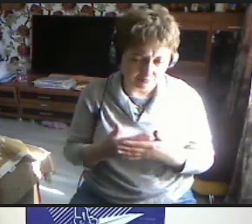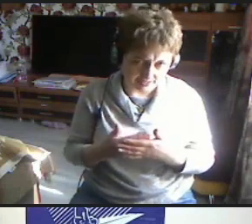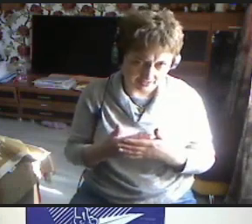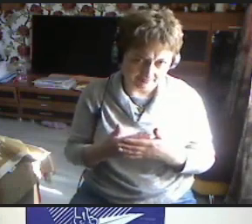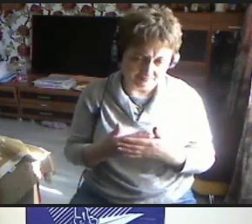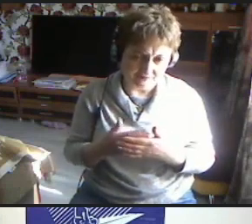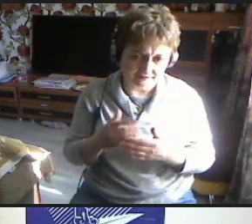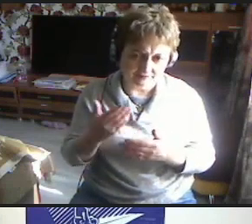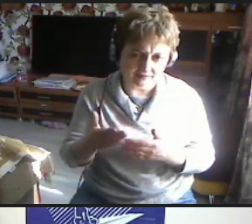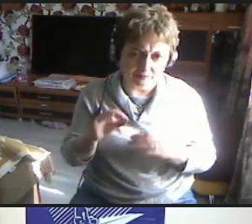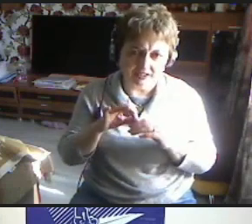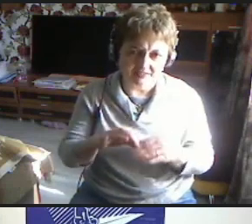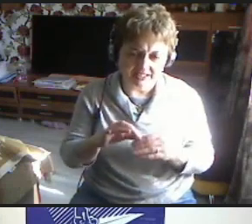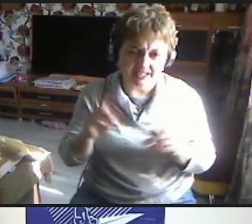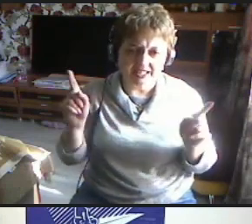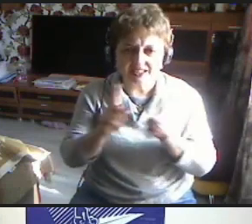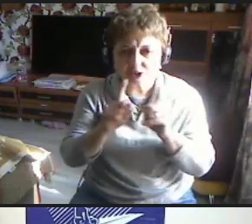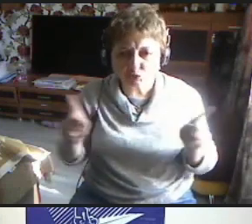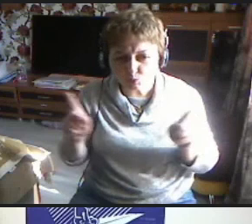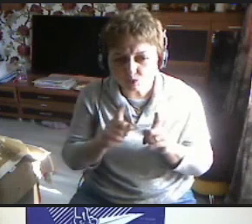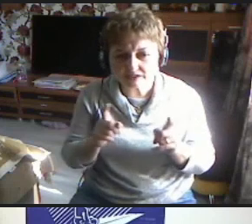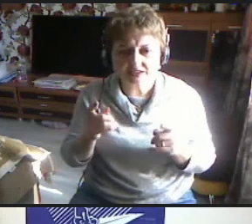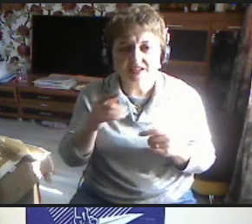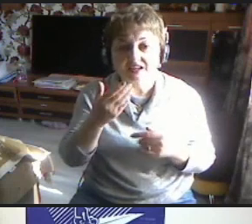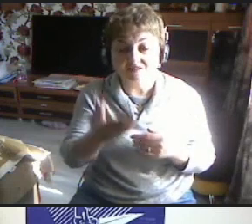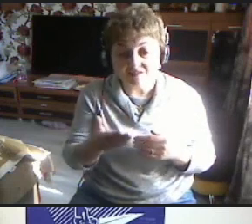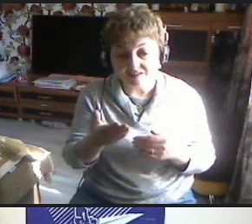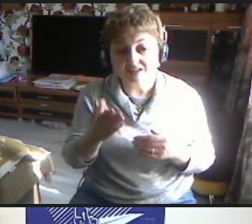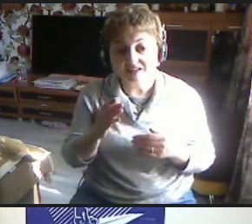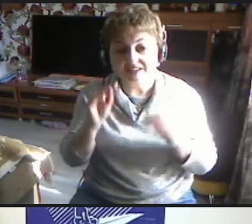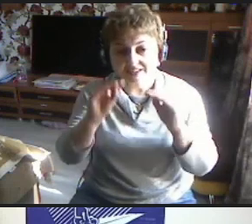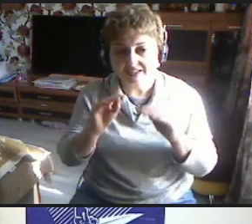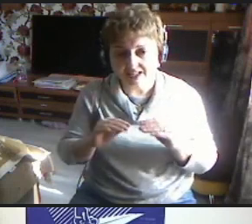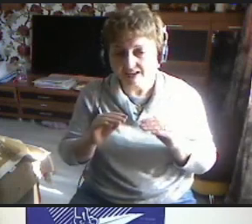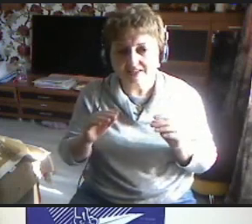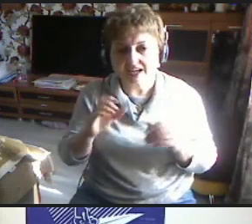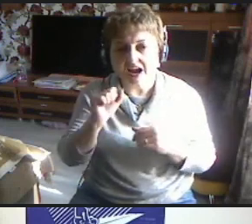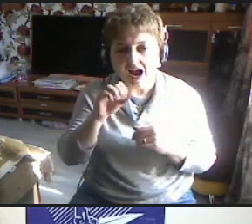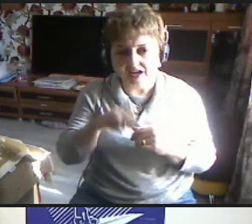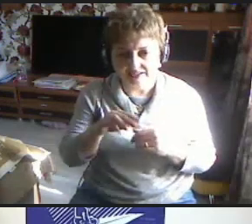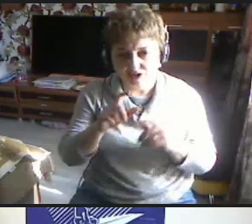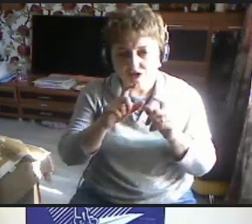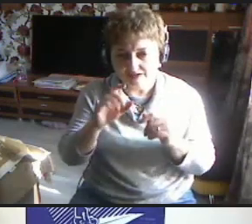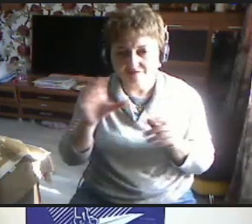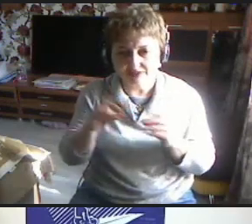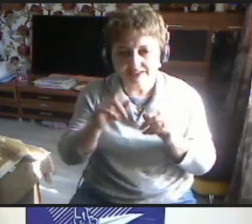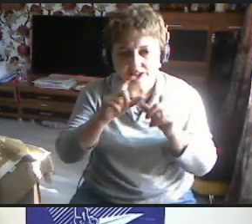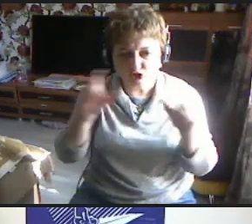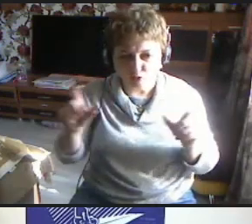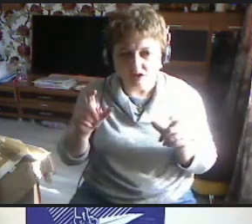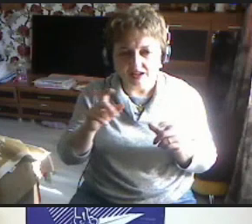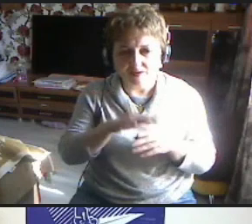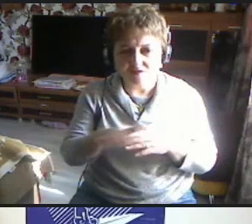проведению экскурсии, вы составьте со школы акт выполнения работ. Это пригодится и школе,